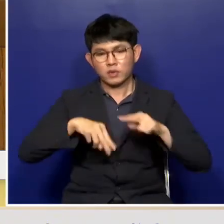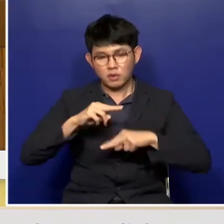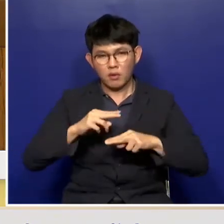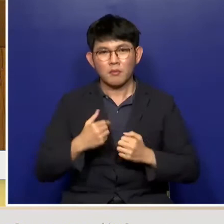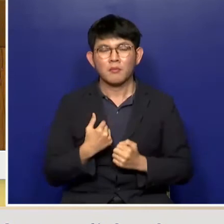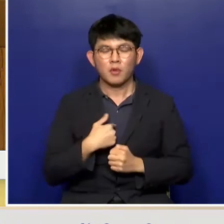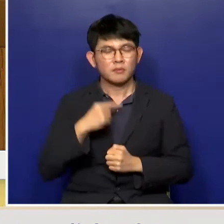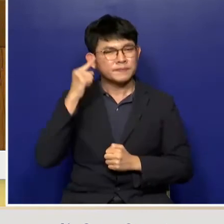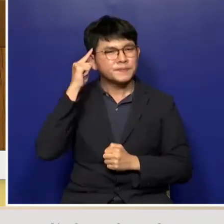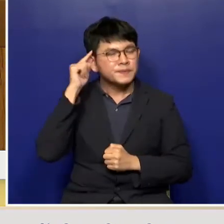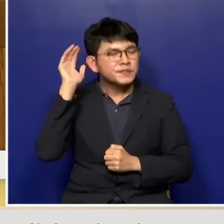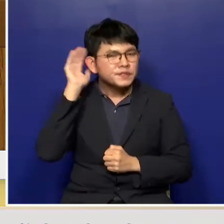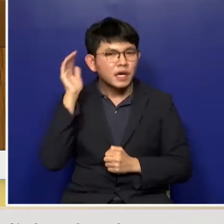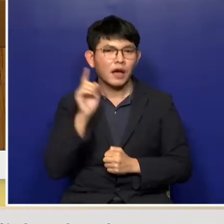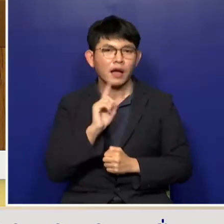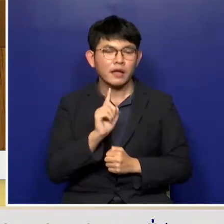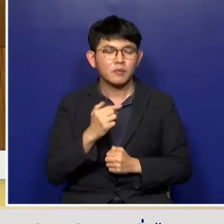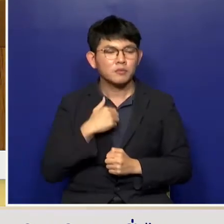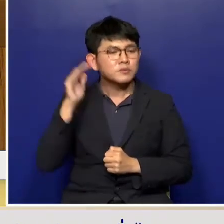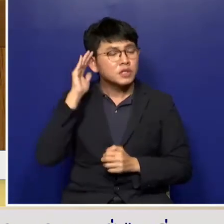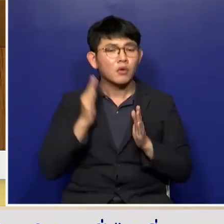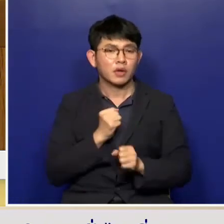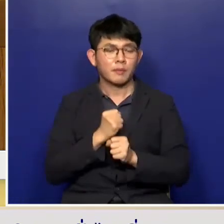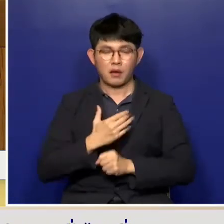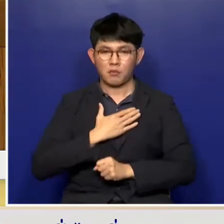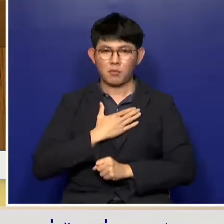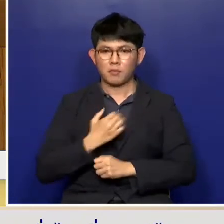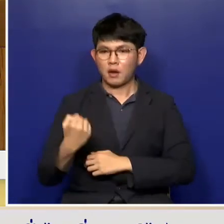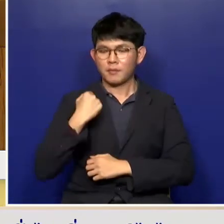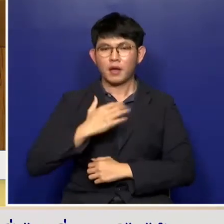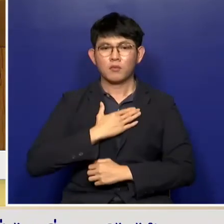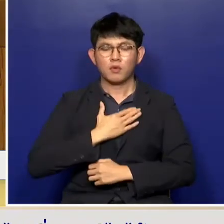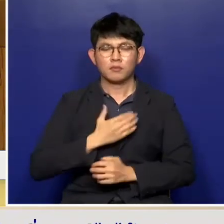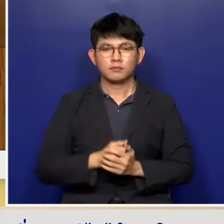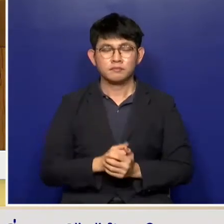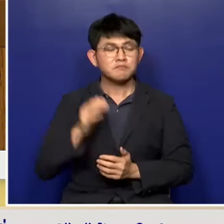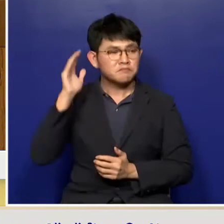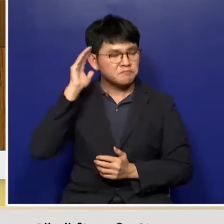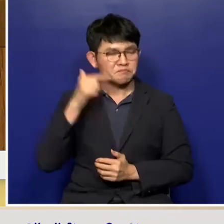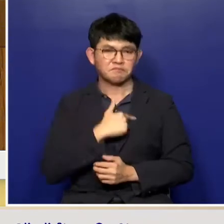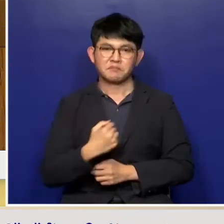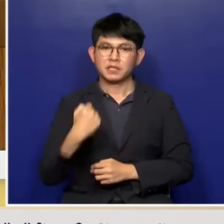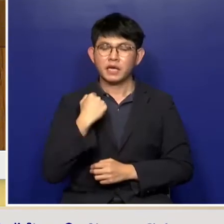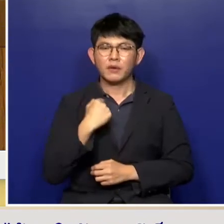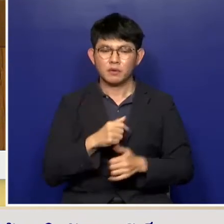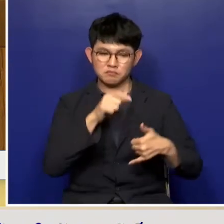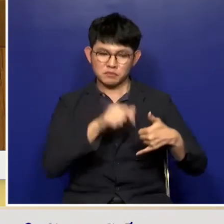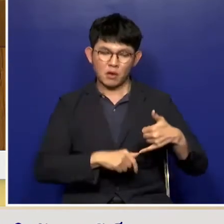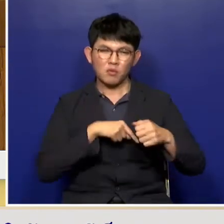ผมก คืออํานาผมลผมเชอมาใ Programmierไมใชคนโง